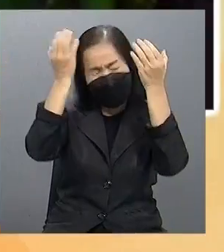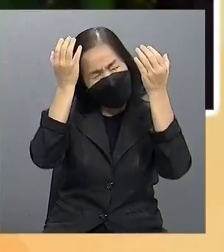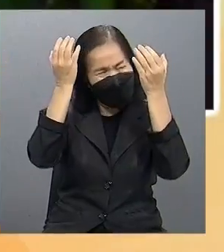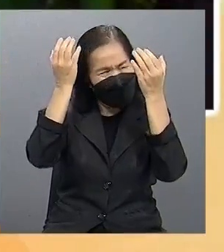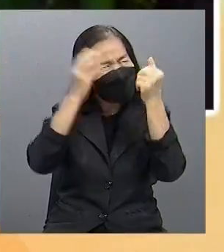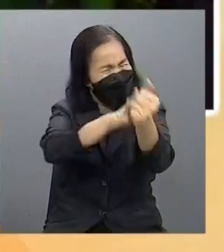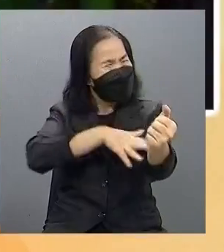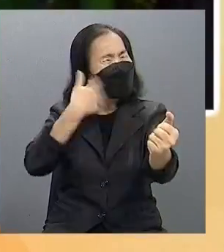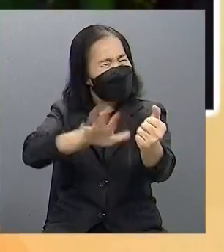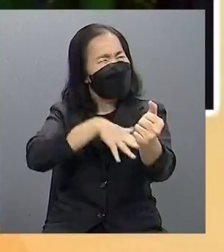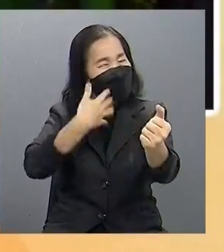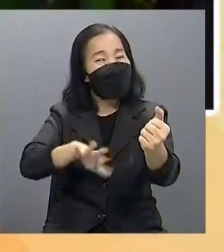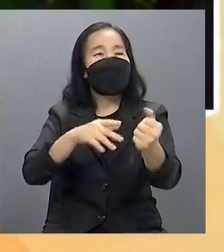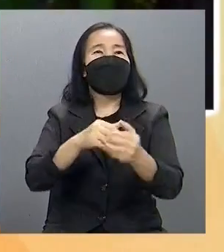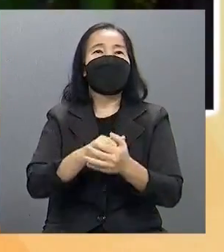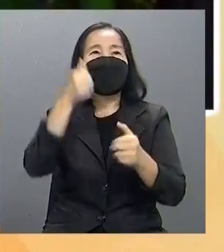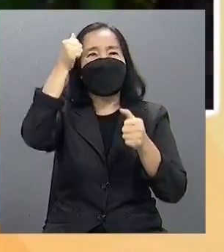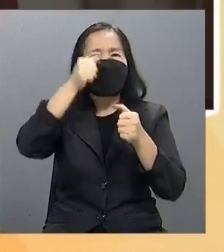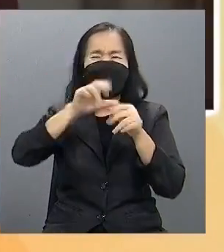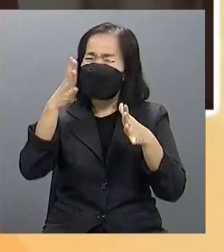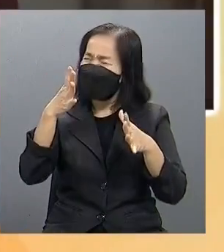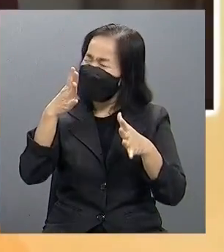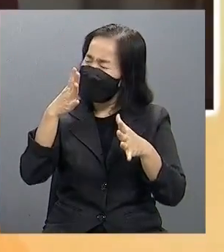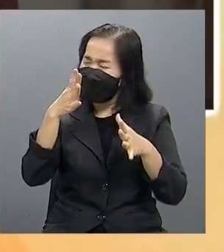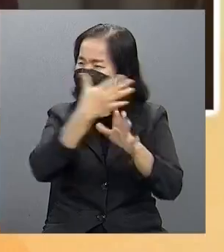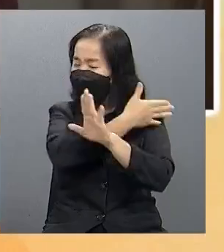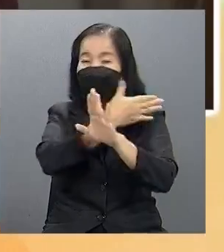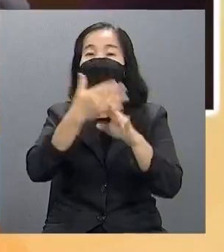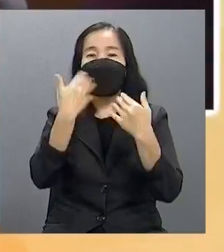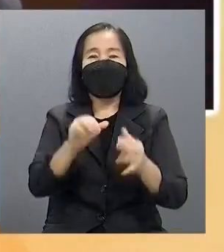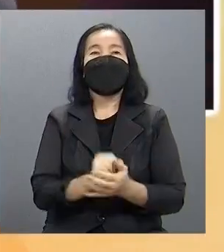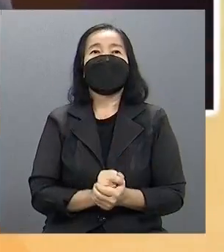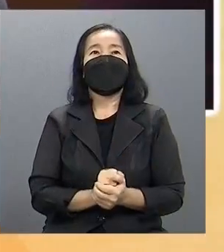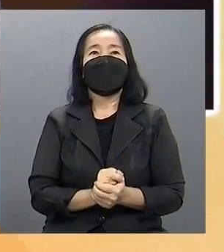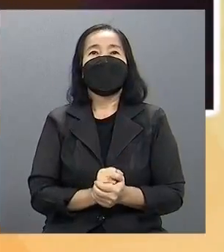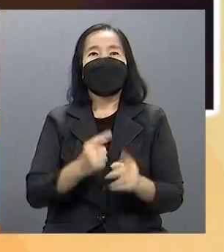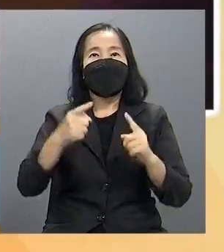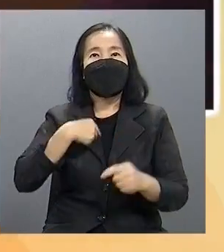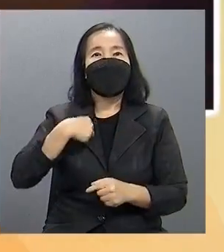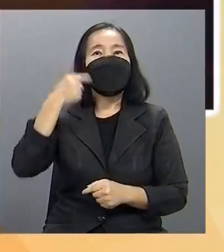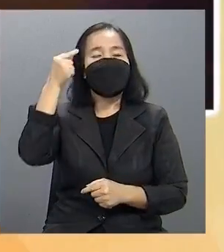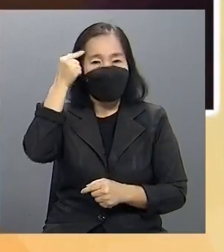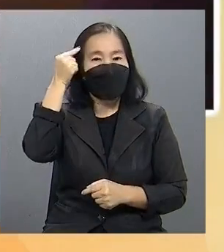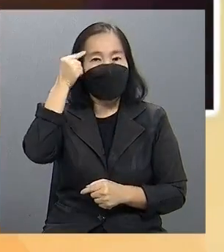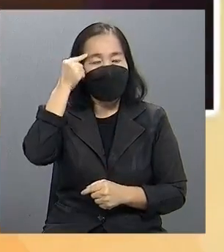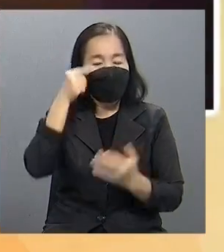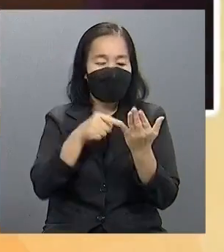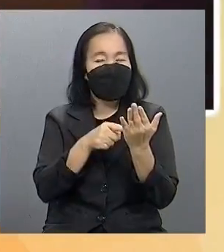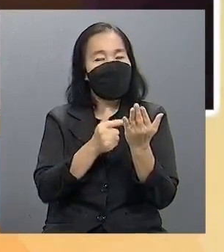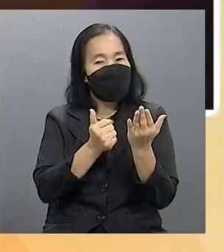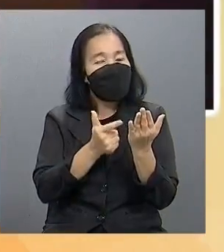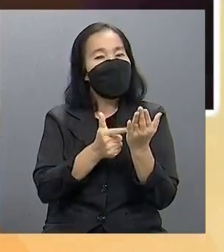จำไม่ได้ว่าเล่นแนวนี้มาเมื่อไหร ่ครับ คิดว่าอันเนี้ยมันท้าทายอยาก